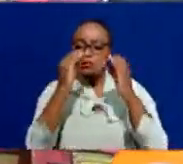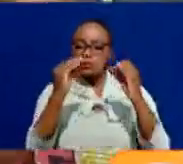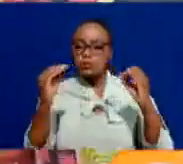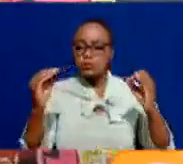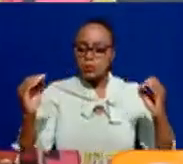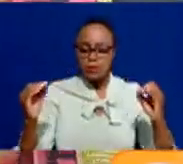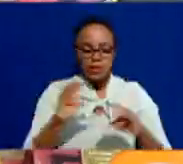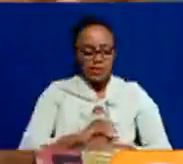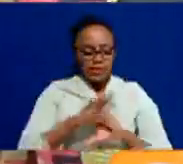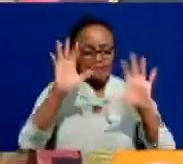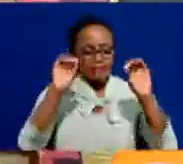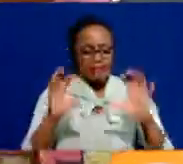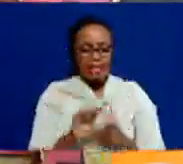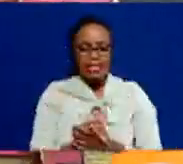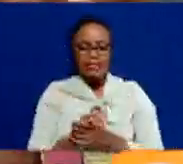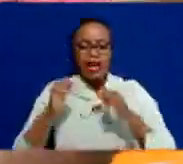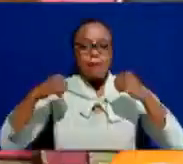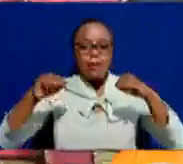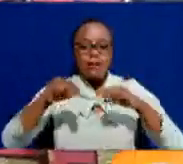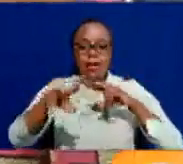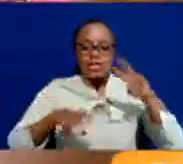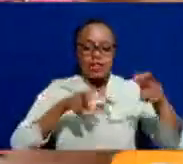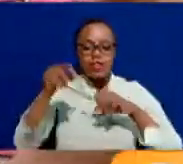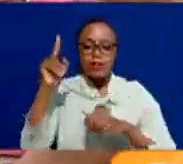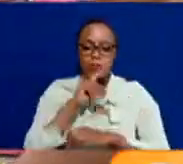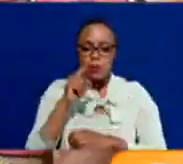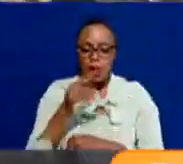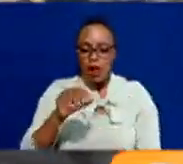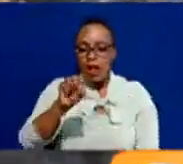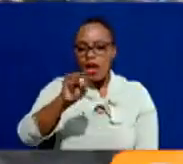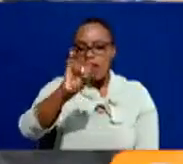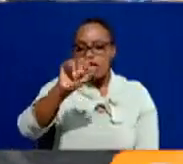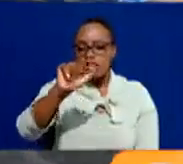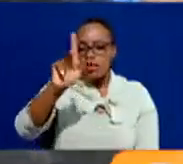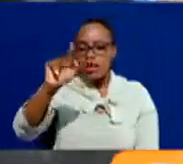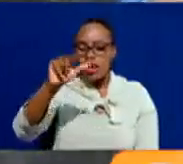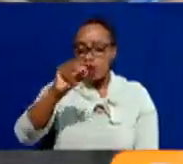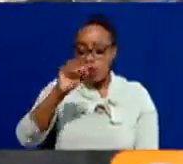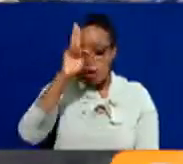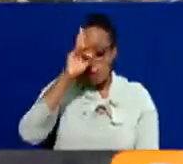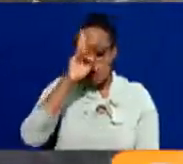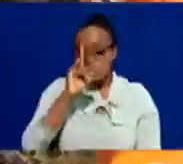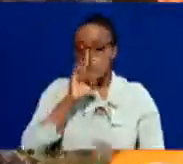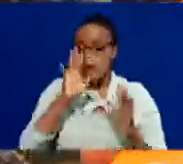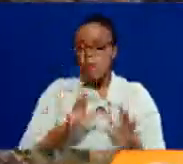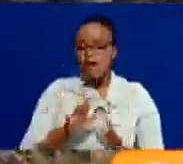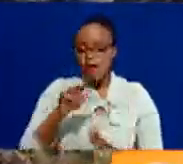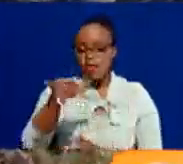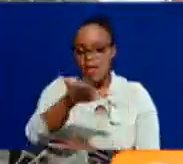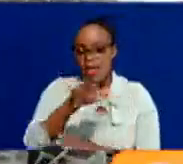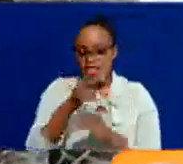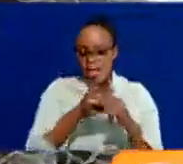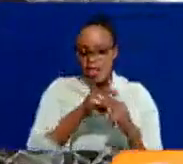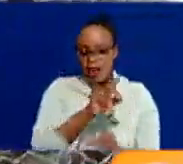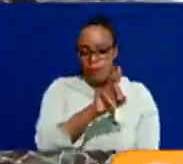kinaga ubaga. Pikipiki zimeibiwa mingi sana Siaka. Embu County Police Commander Daniel Rukunga